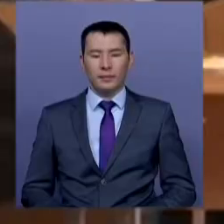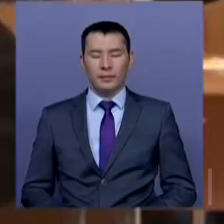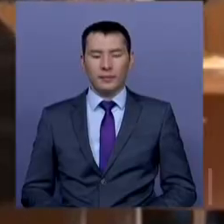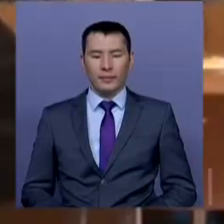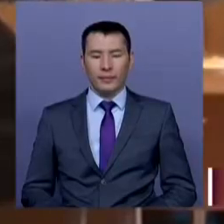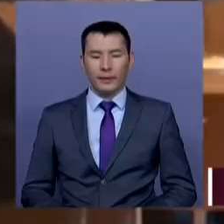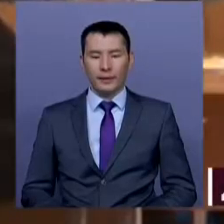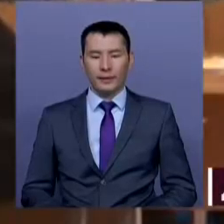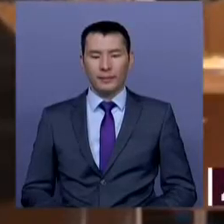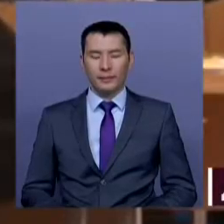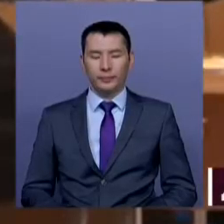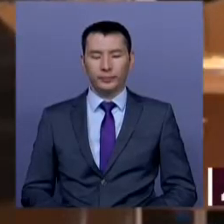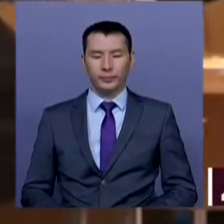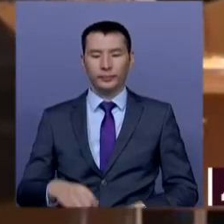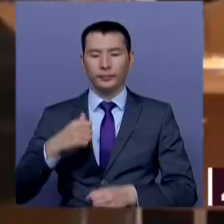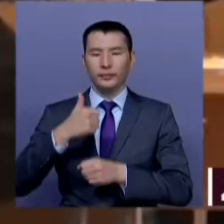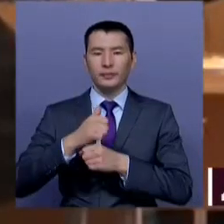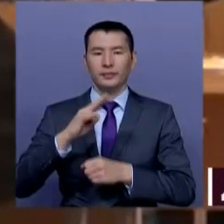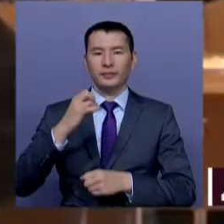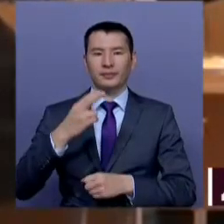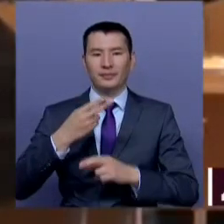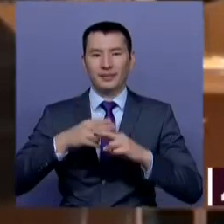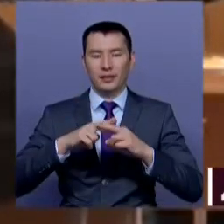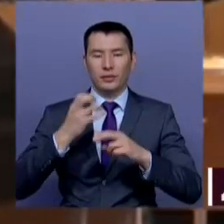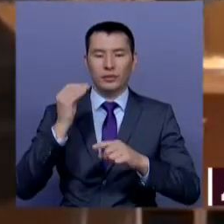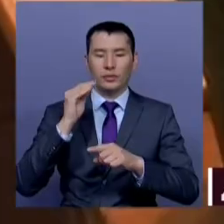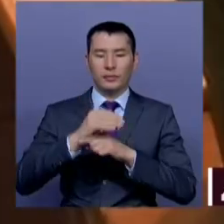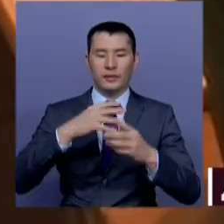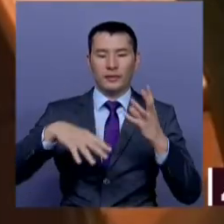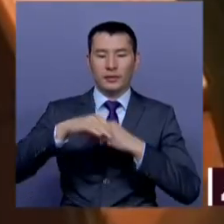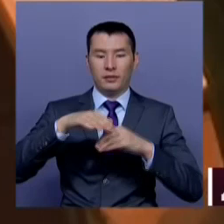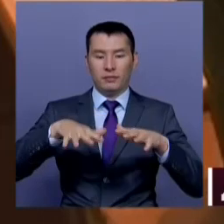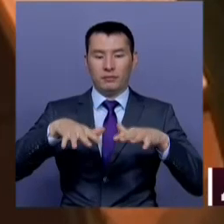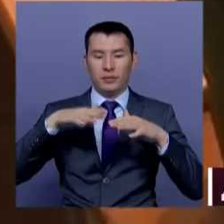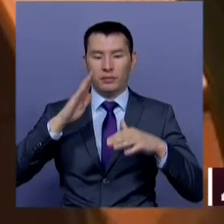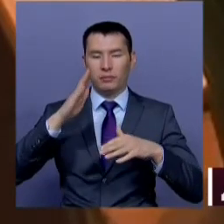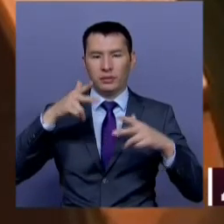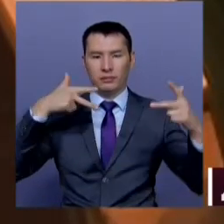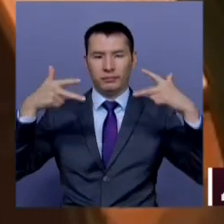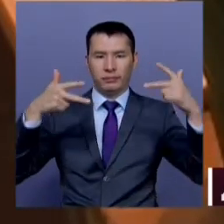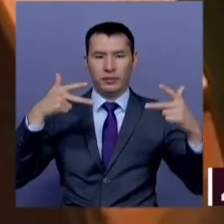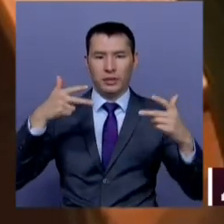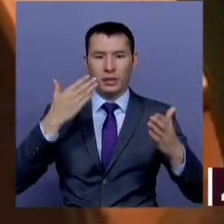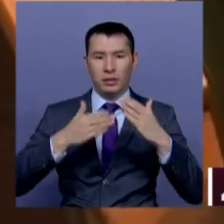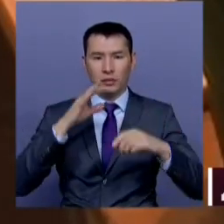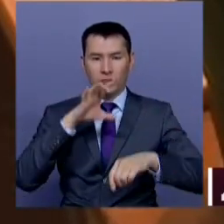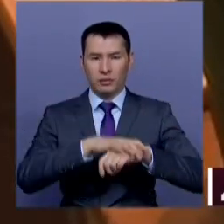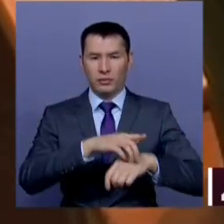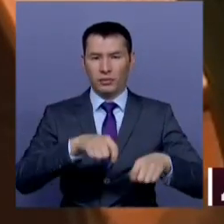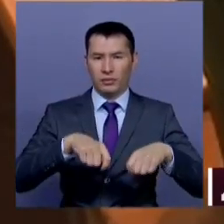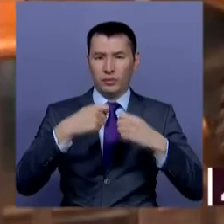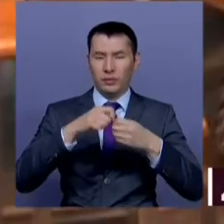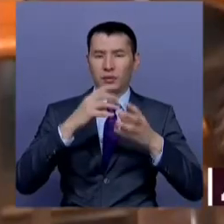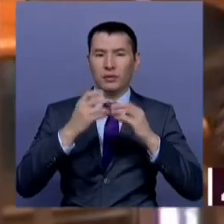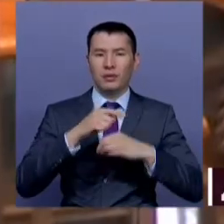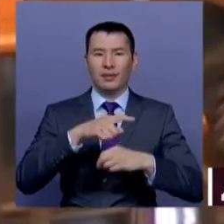онлайн-трансляцию. Глава наццентра также добавил, что все аудитории будут оснащены видеонаблюдением. В случае обнаружения нарушений